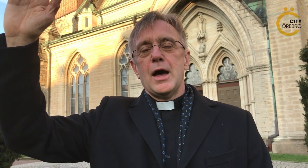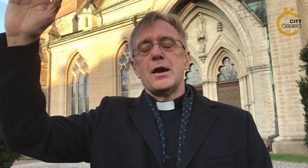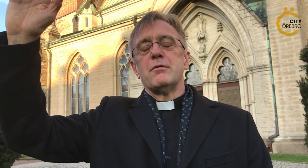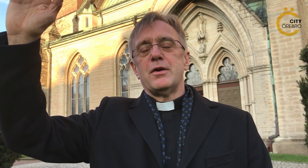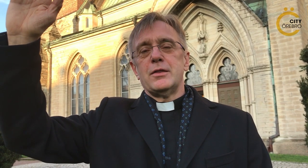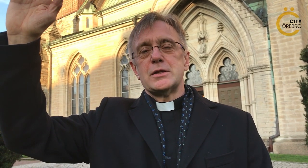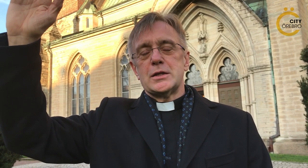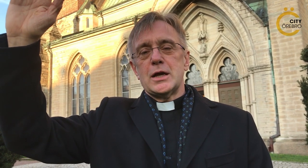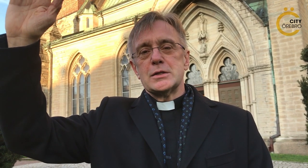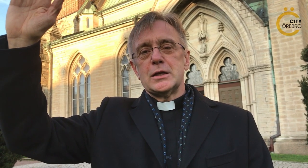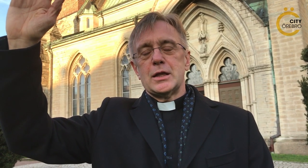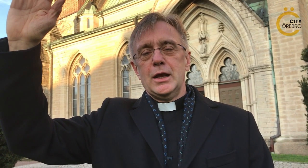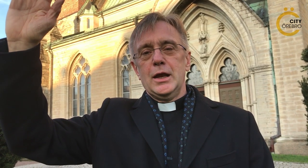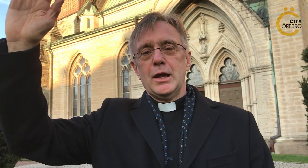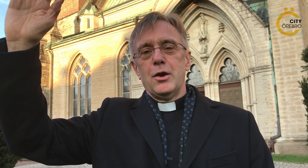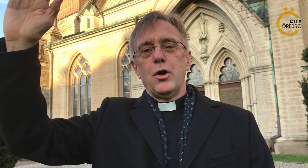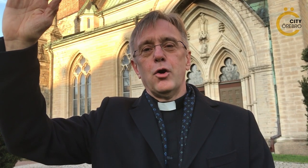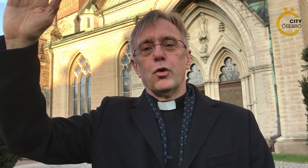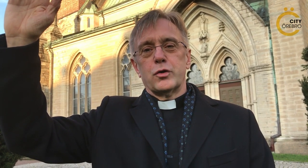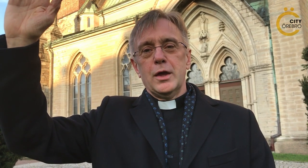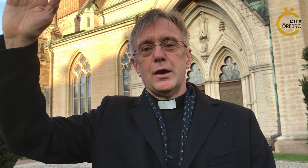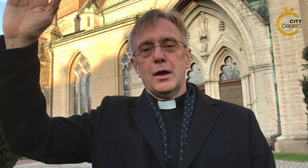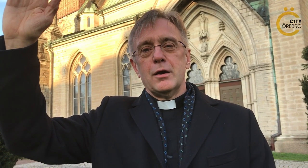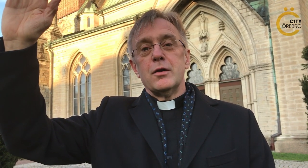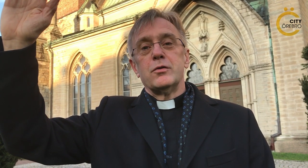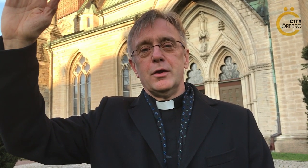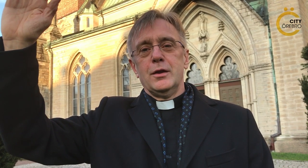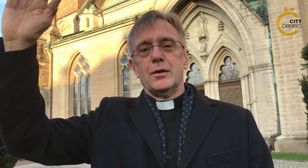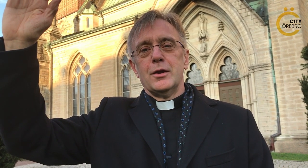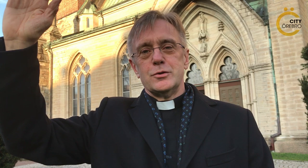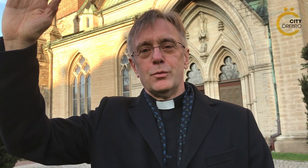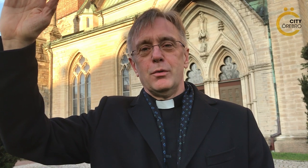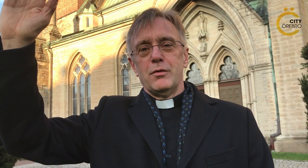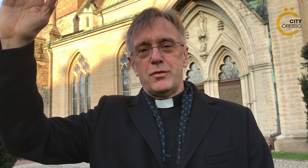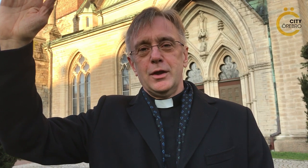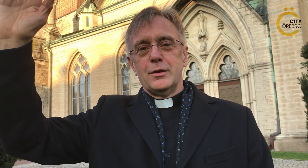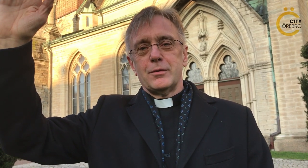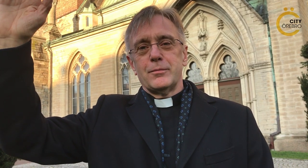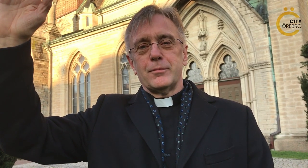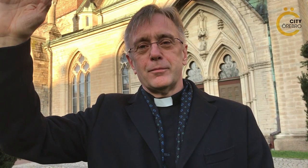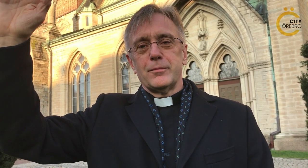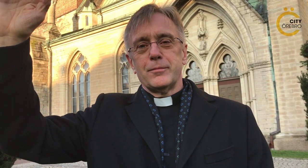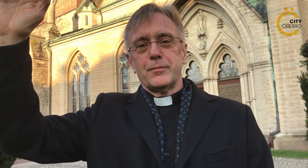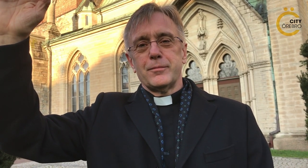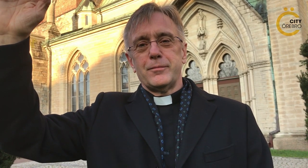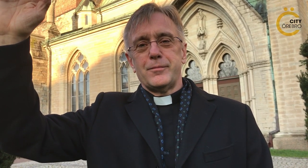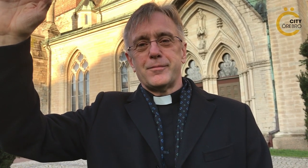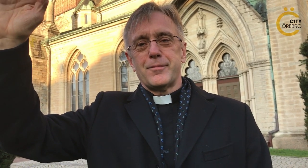Herren vänder sitt ansikte till er och ger er sin julefrid.